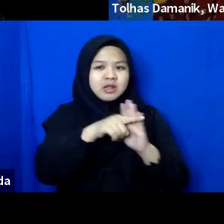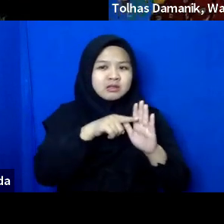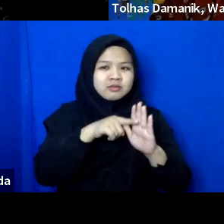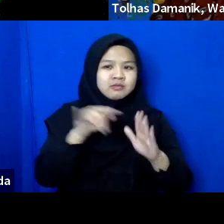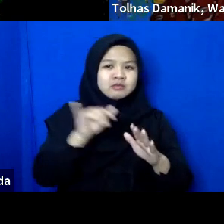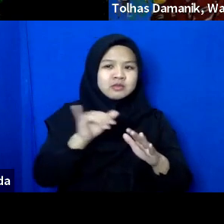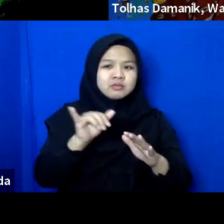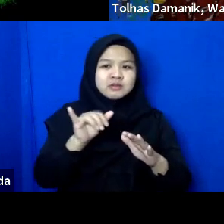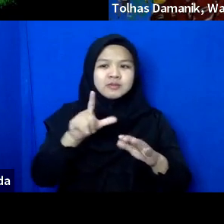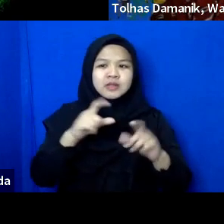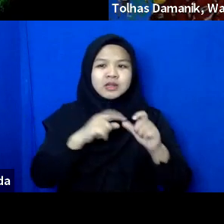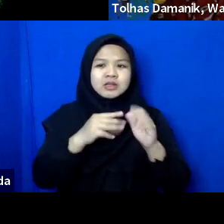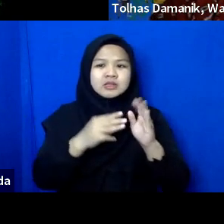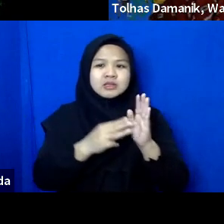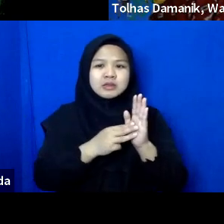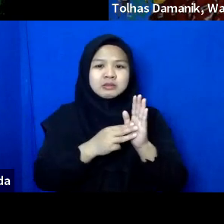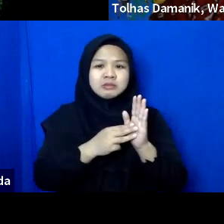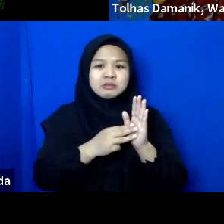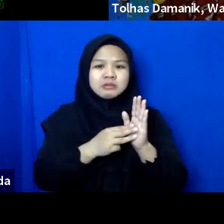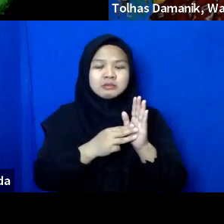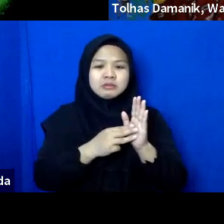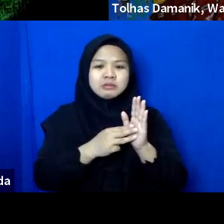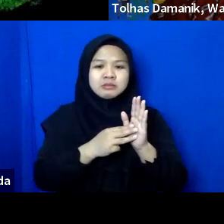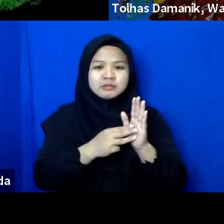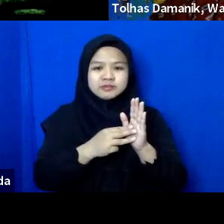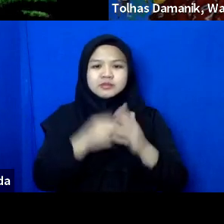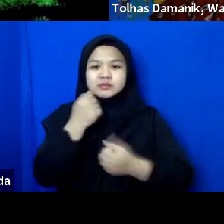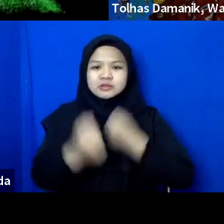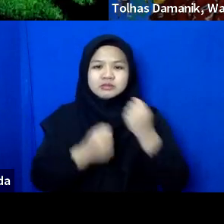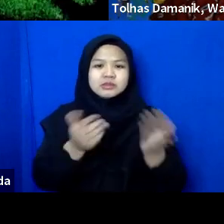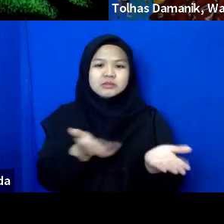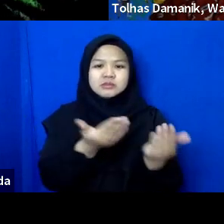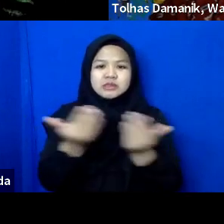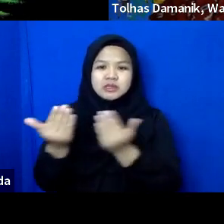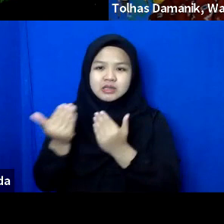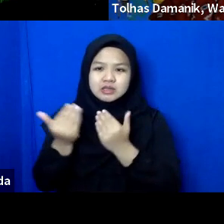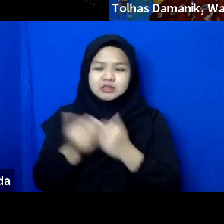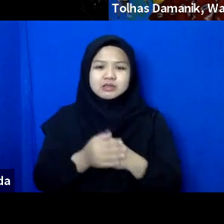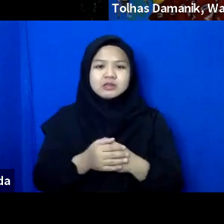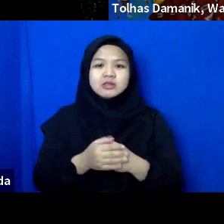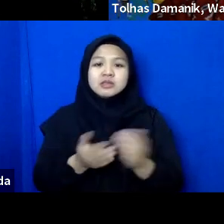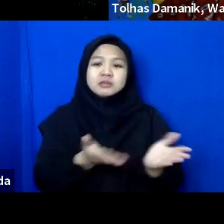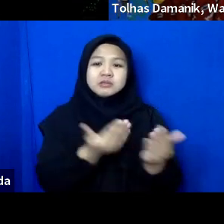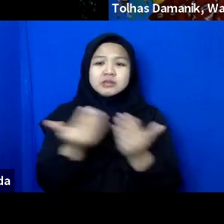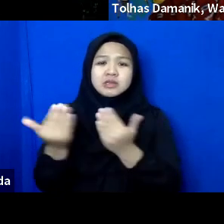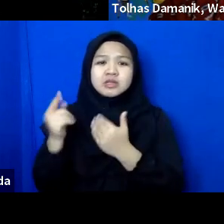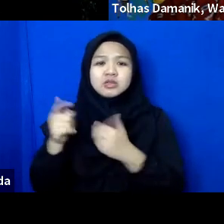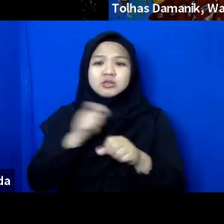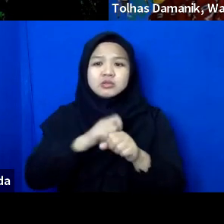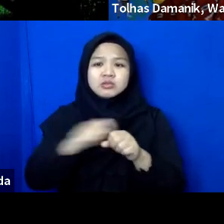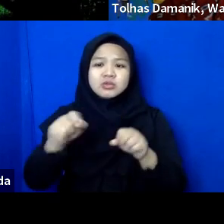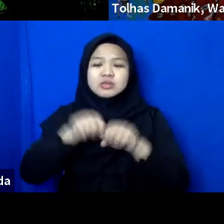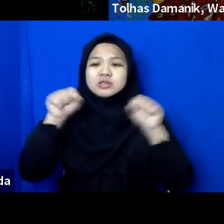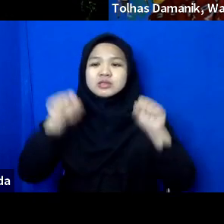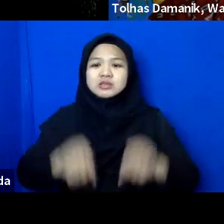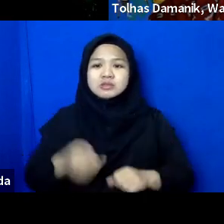misalkan lsm-lsm yang ah bergerak dibidang pemberdayaan ini pemberdayaan itu menciptakan sistem